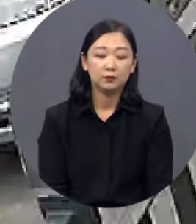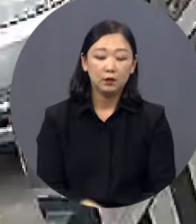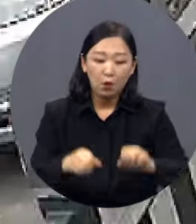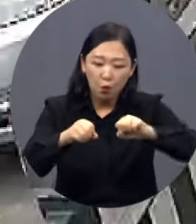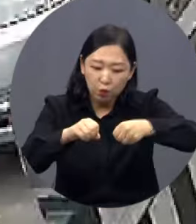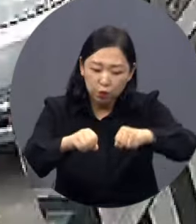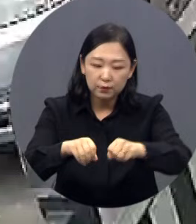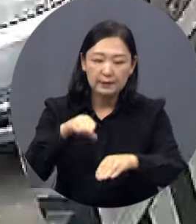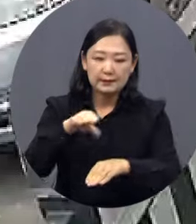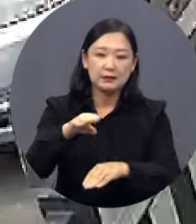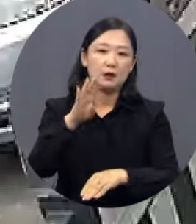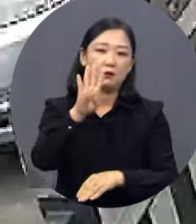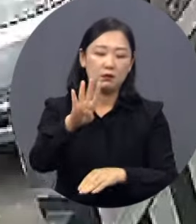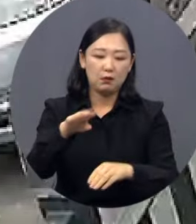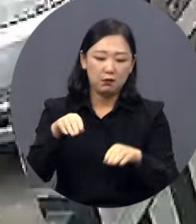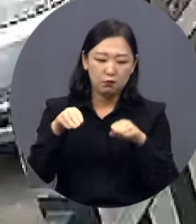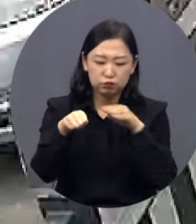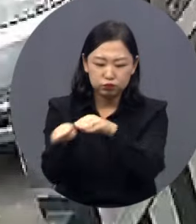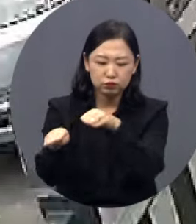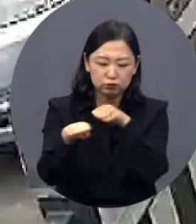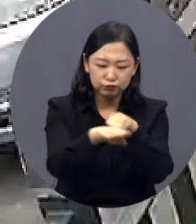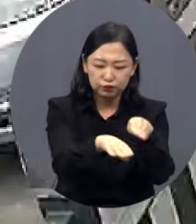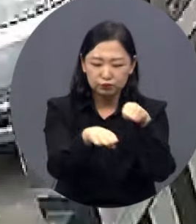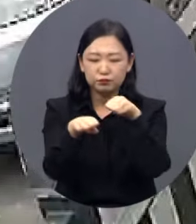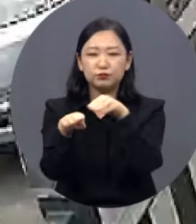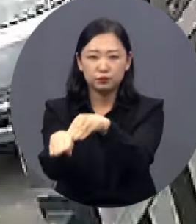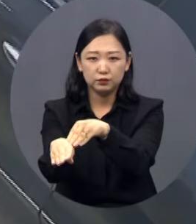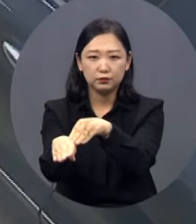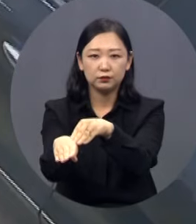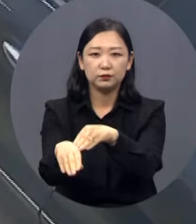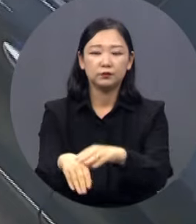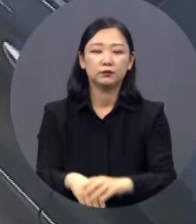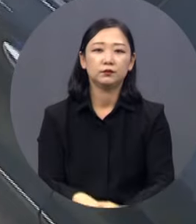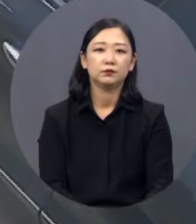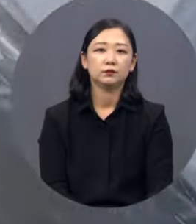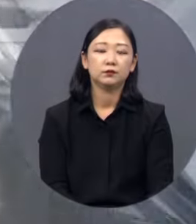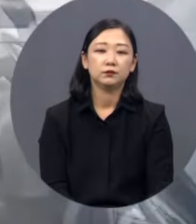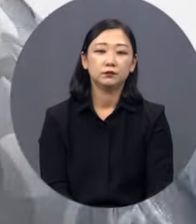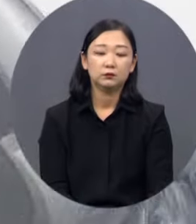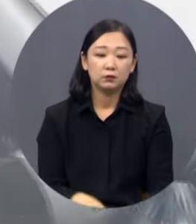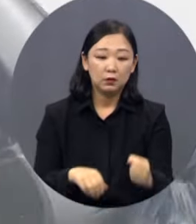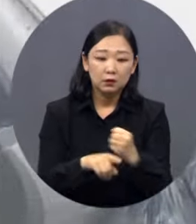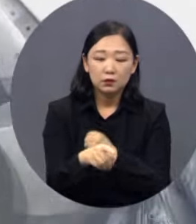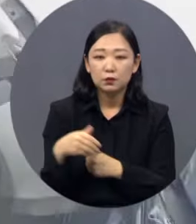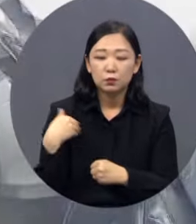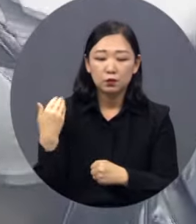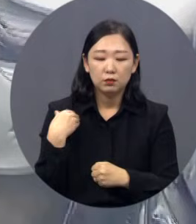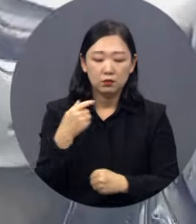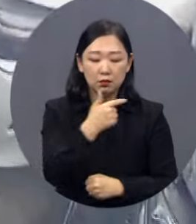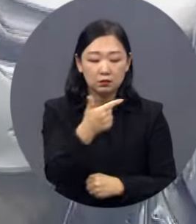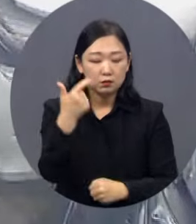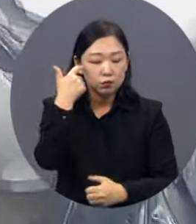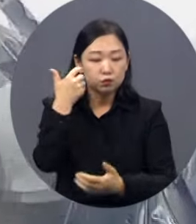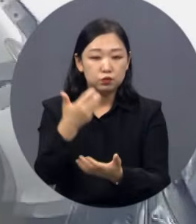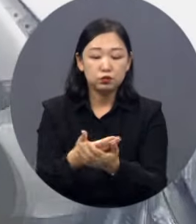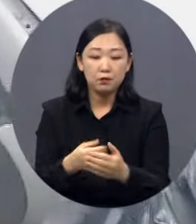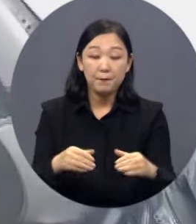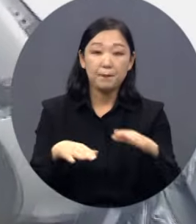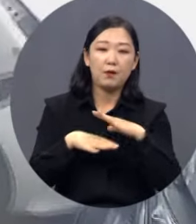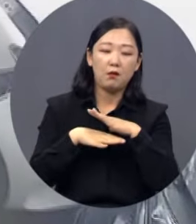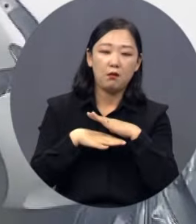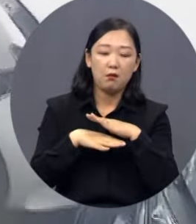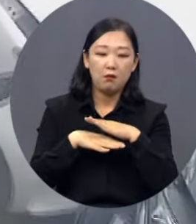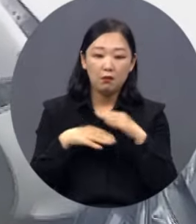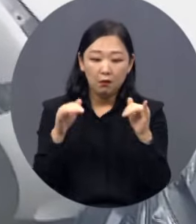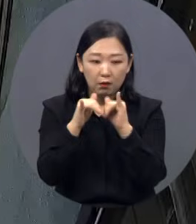오토바이와 차량 네대를 이따라 들이받고서야 멈춰서는 차량 영문도 모른 채 큰 충격음의 놀란 사람들은 그